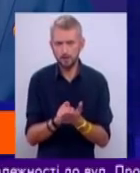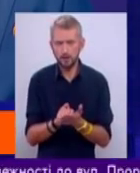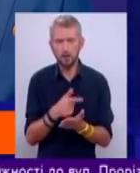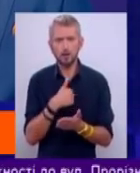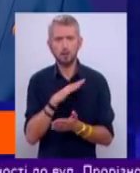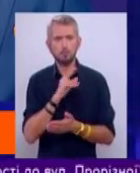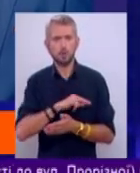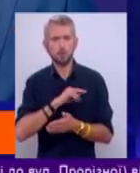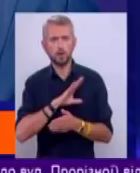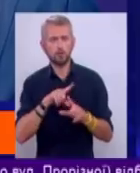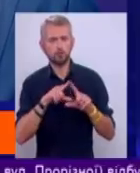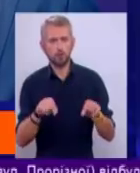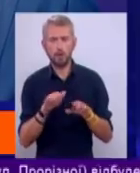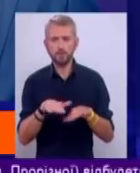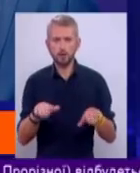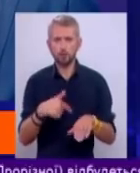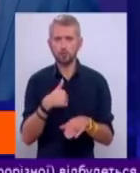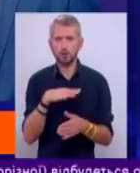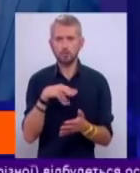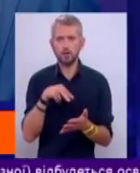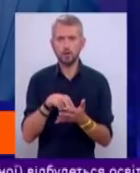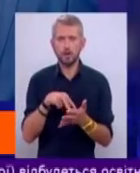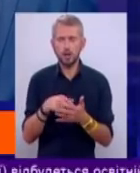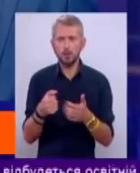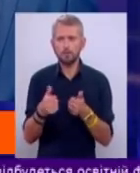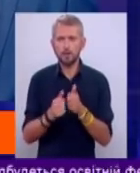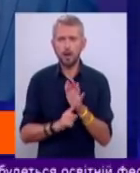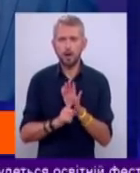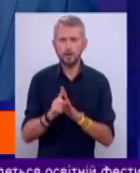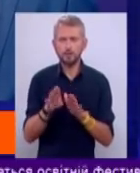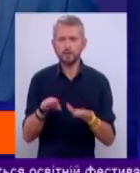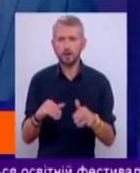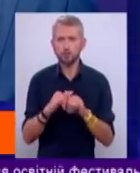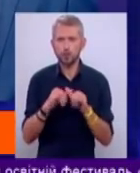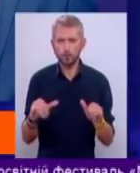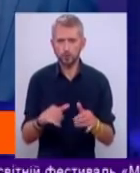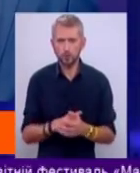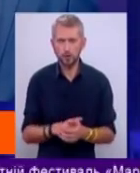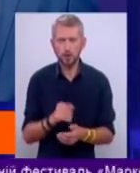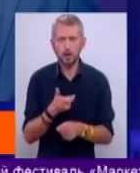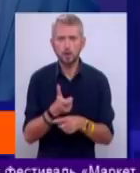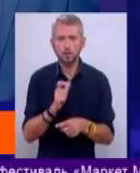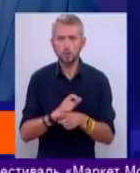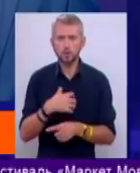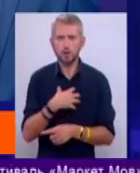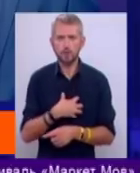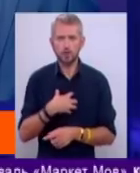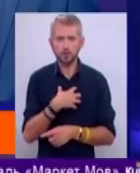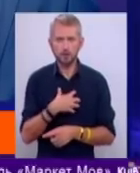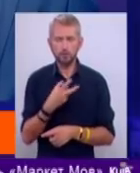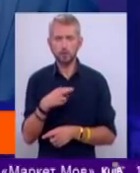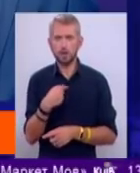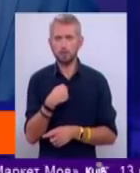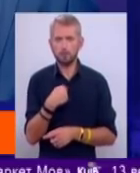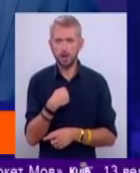працювала не в школі, а в садочку. Я стояла біля асіст дитячого розвитку. І дуже важливо для